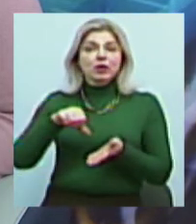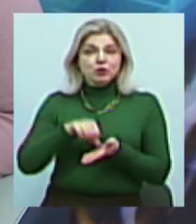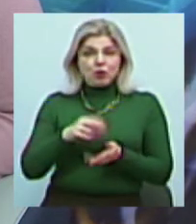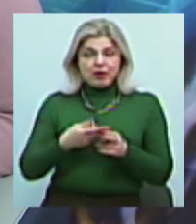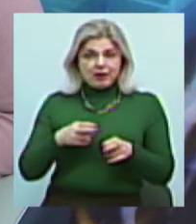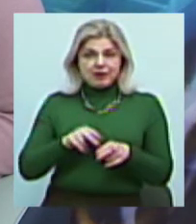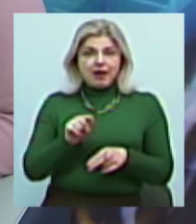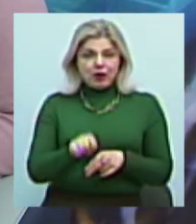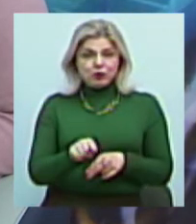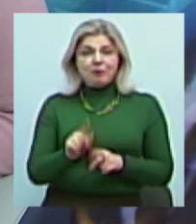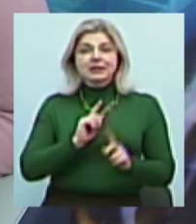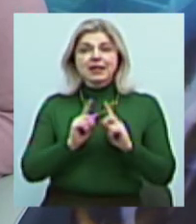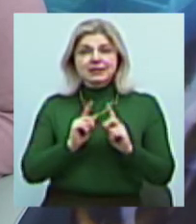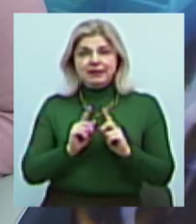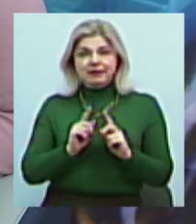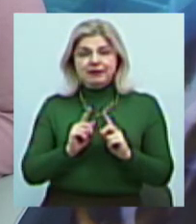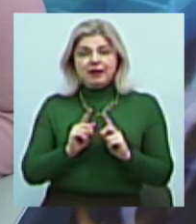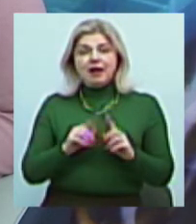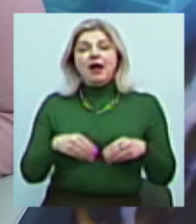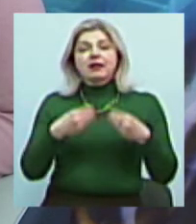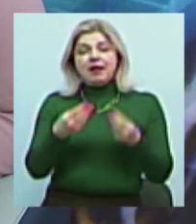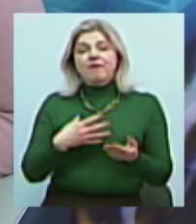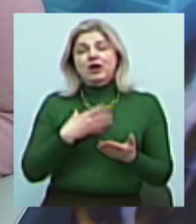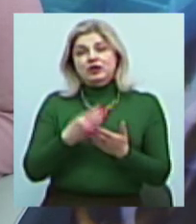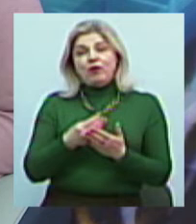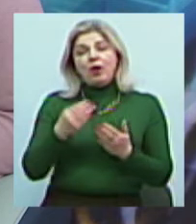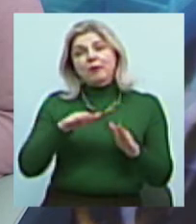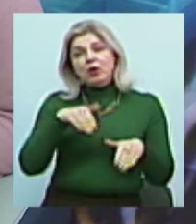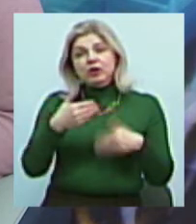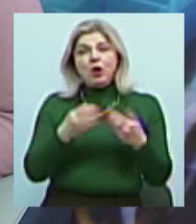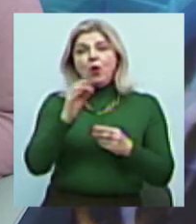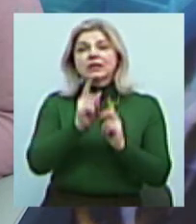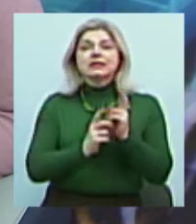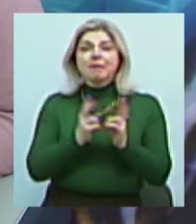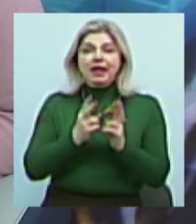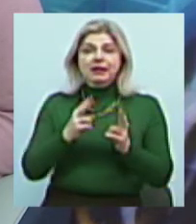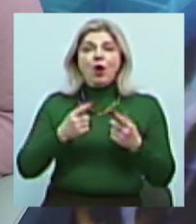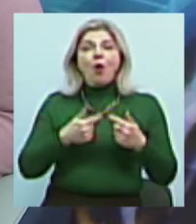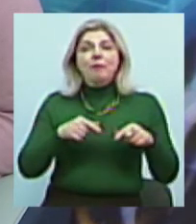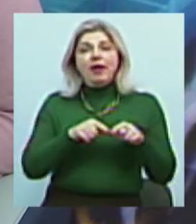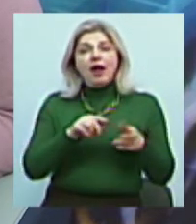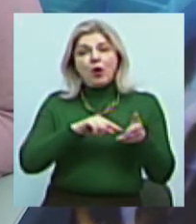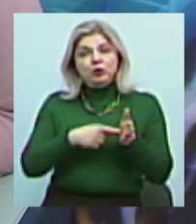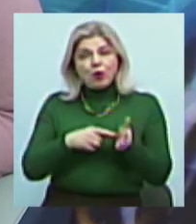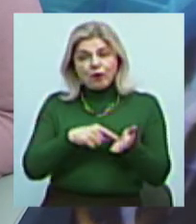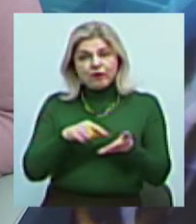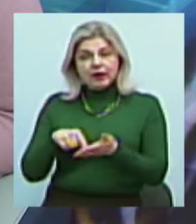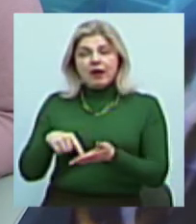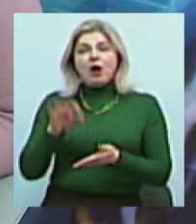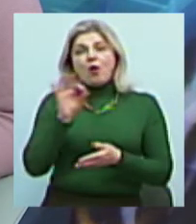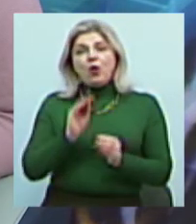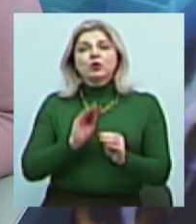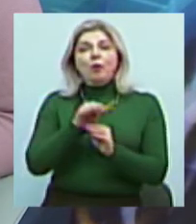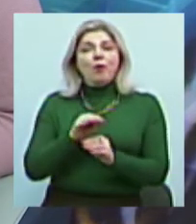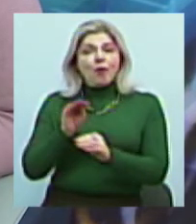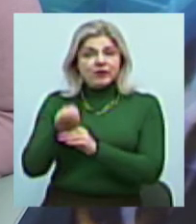даному засіданні, надавали свої пропозиції щодо зміни об'єктів, щодо